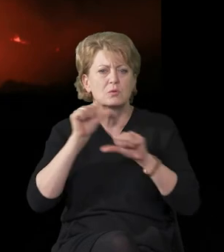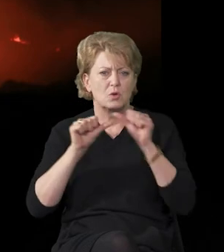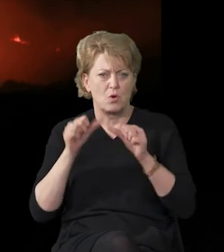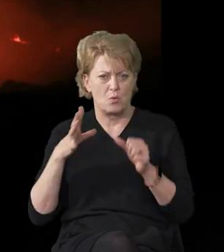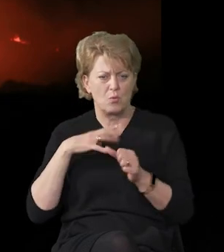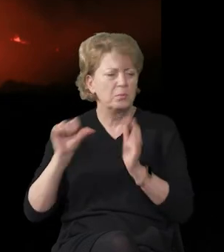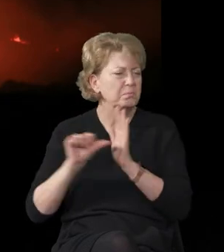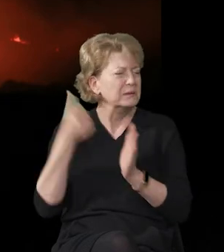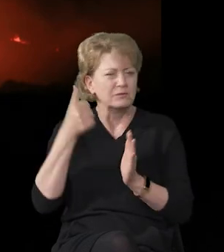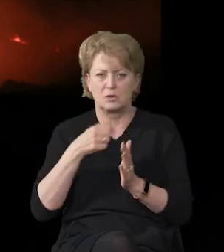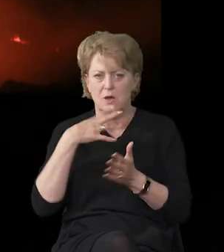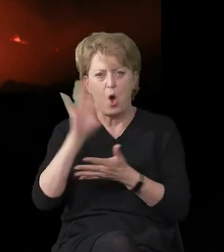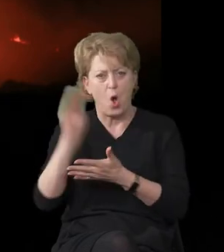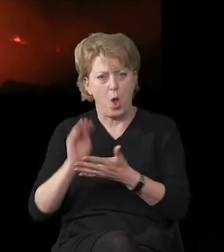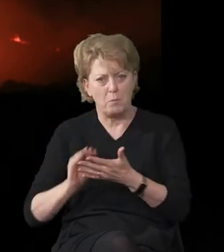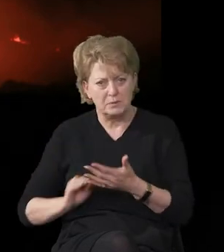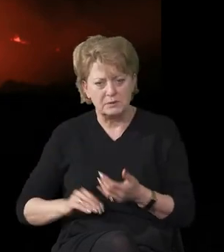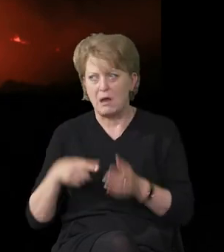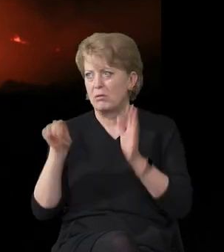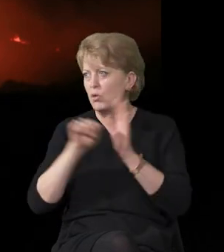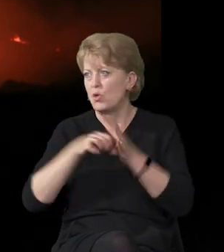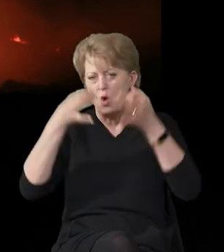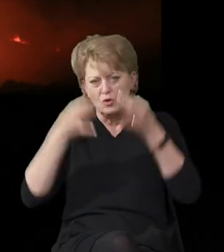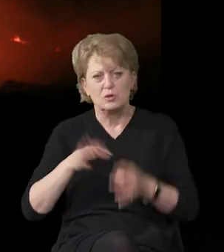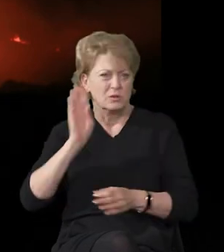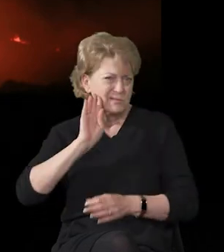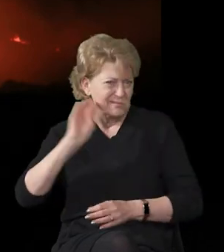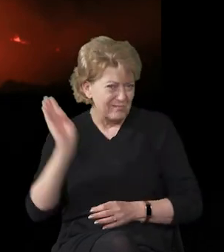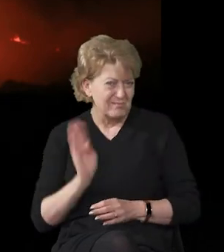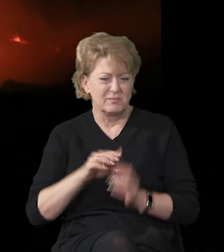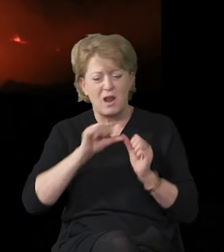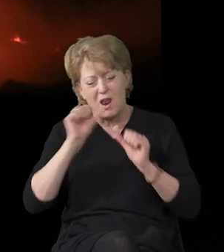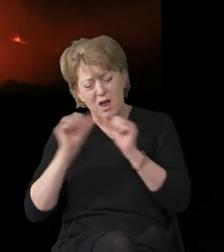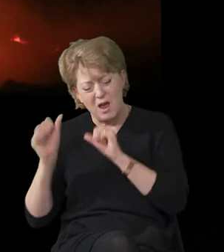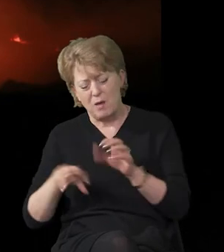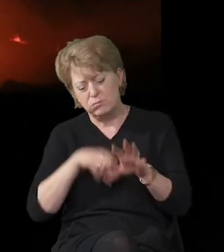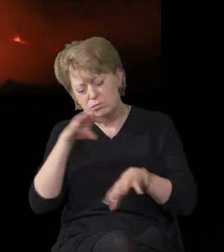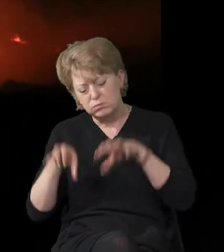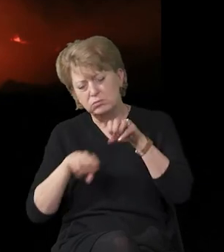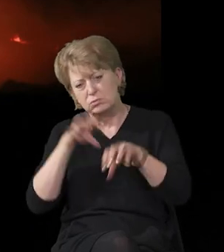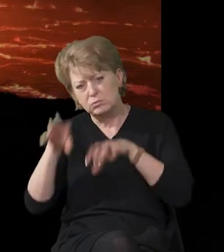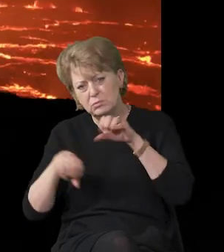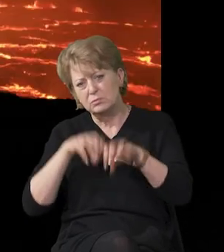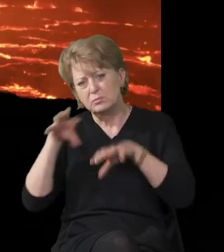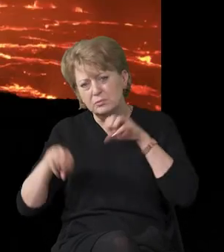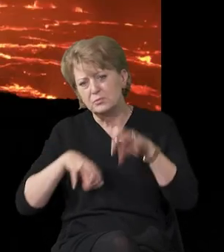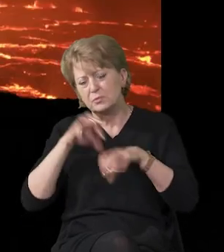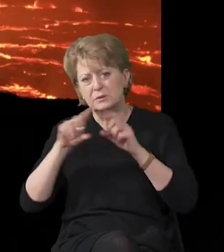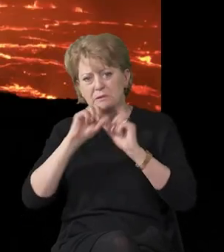praktycznie nie zastygło. I my stanęliśmy dokładnie 2 tygodnie po tym, kiedy lawa w